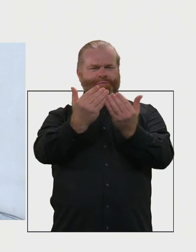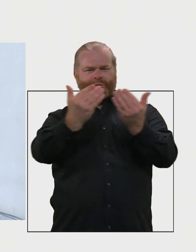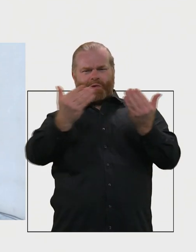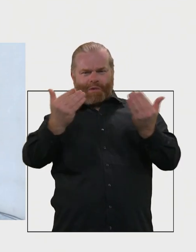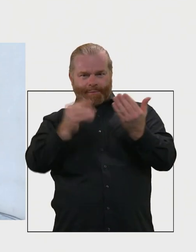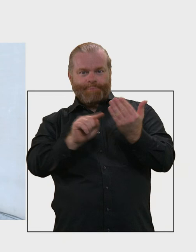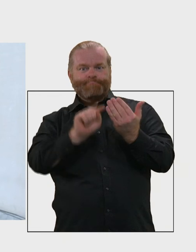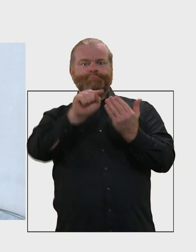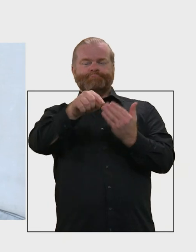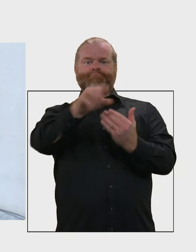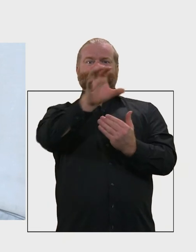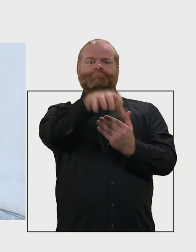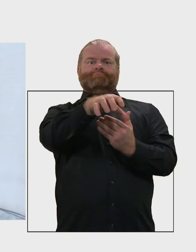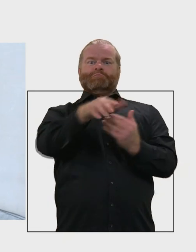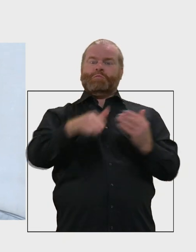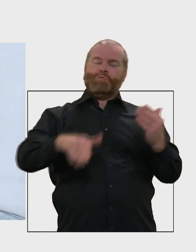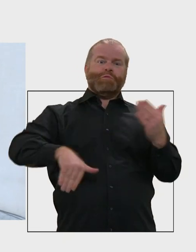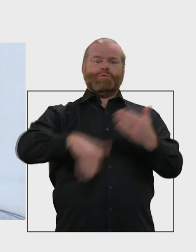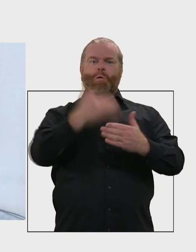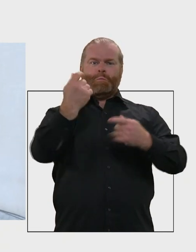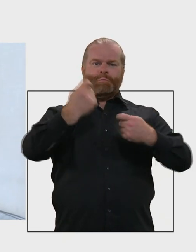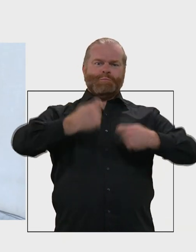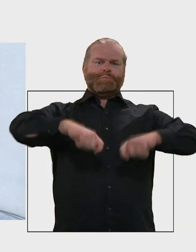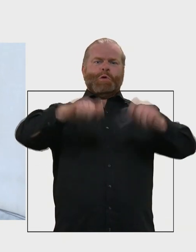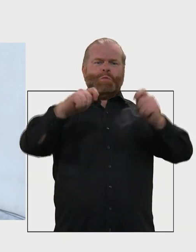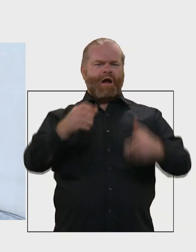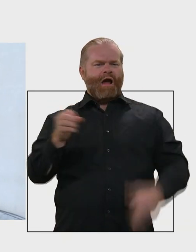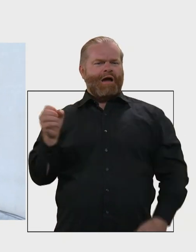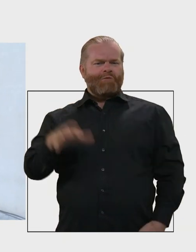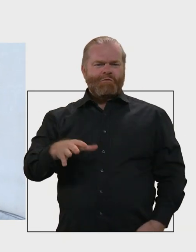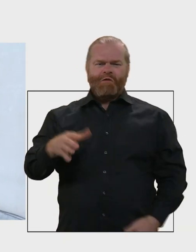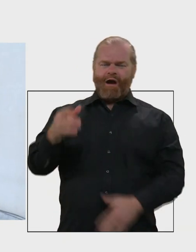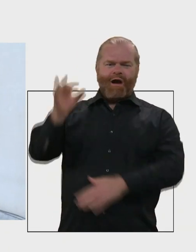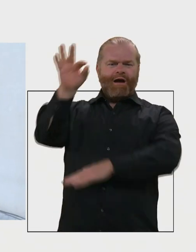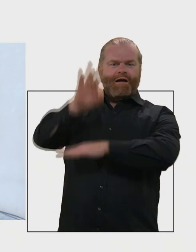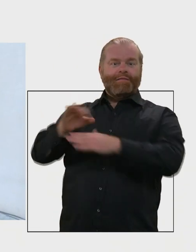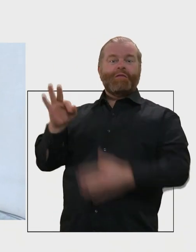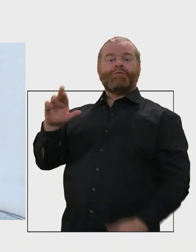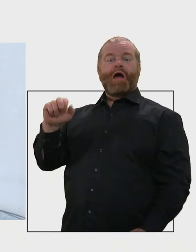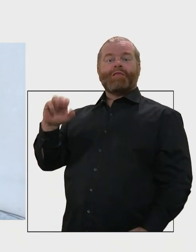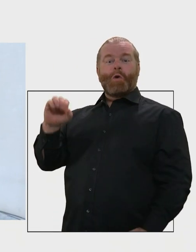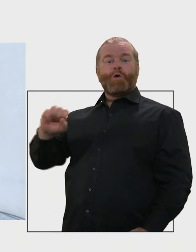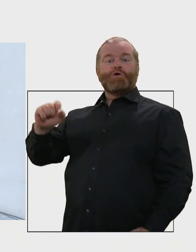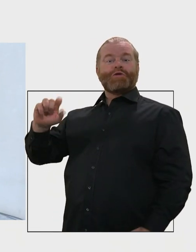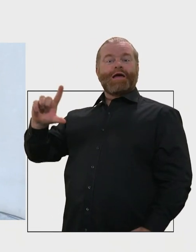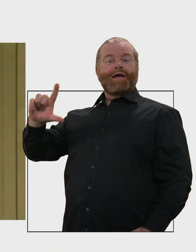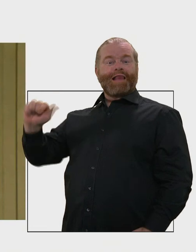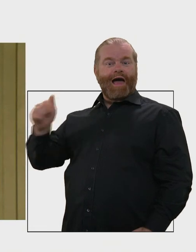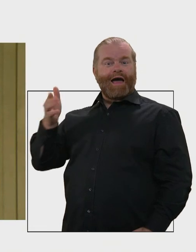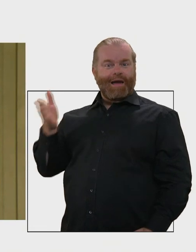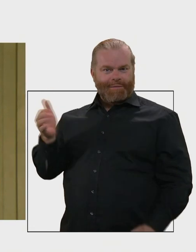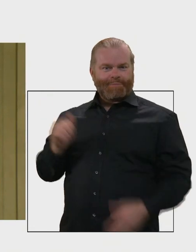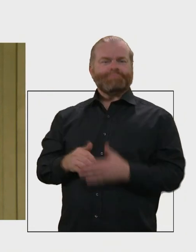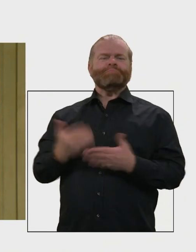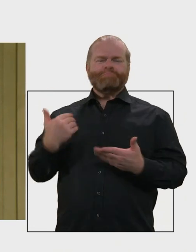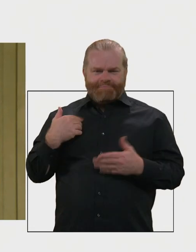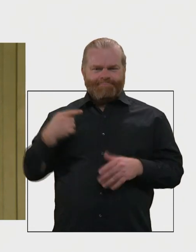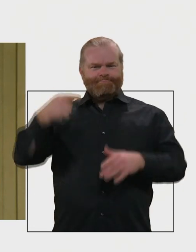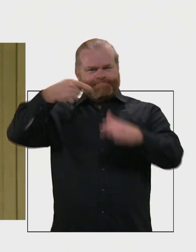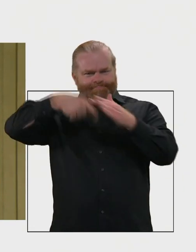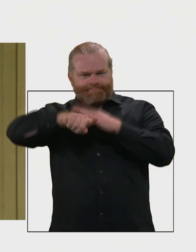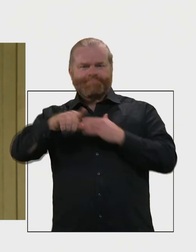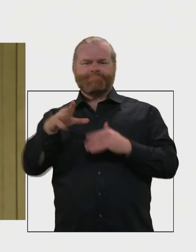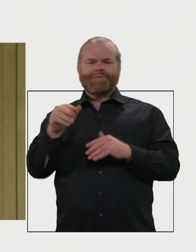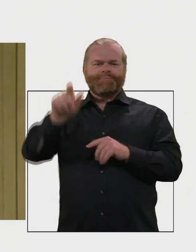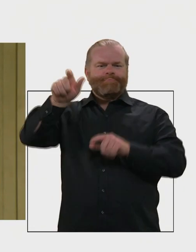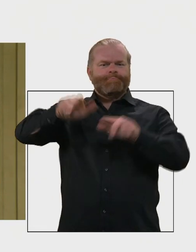von Franco Stella. Und wir haben hier drinnen gemeinsam mit vielen Akteuren die Aufgabe, das Humboldt-Forum zum Leben zu erwecken. Und